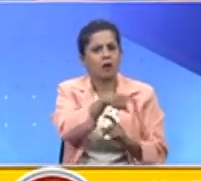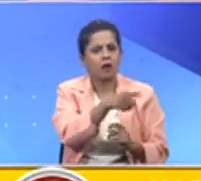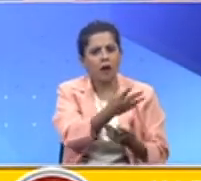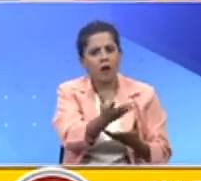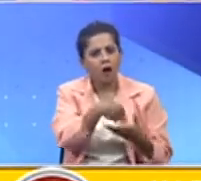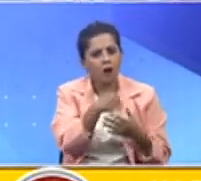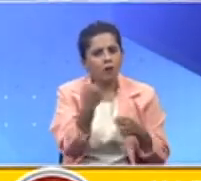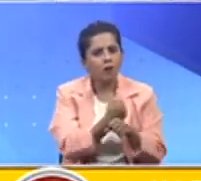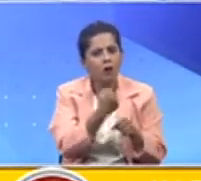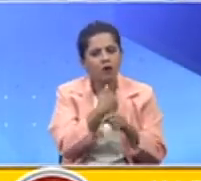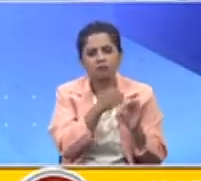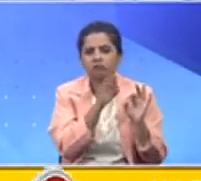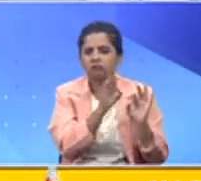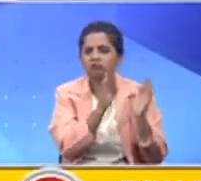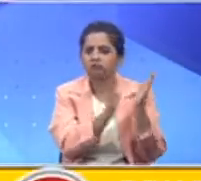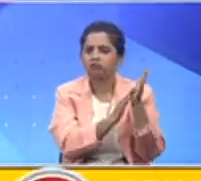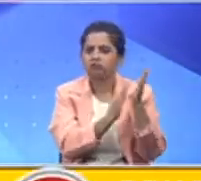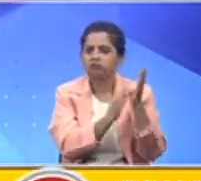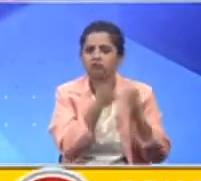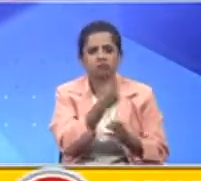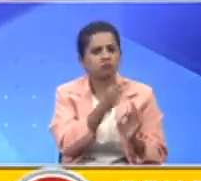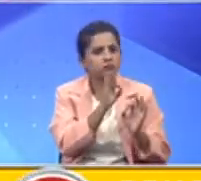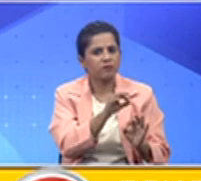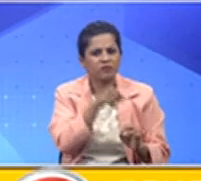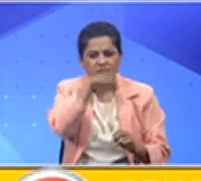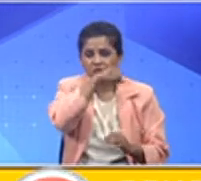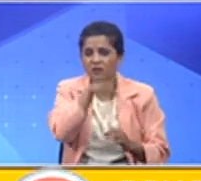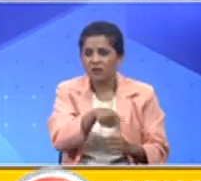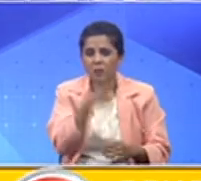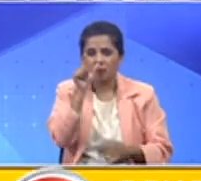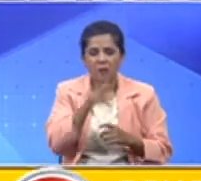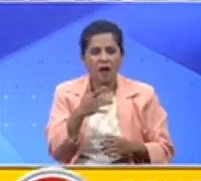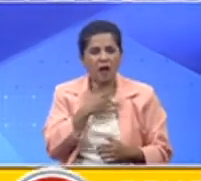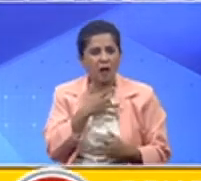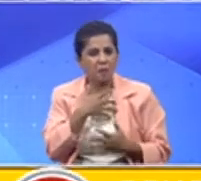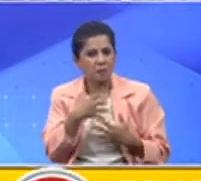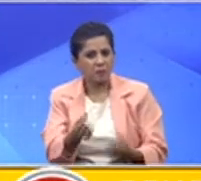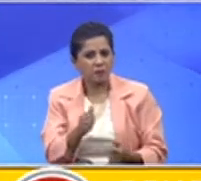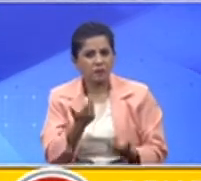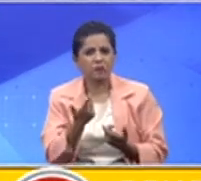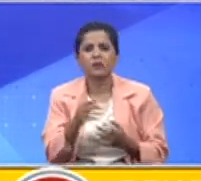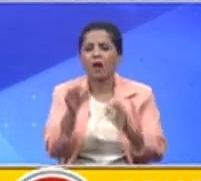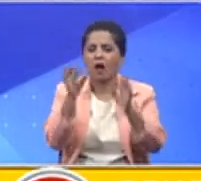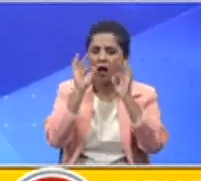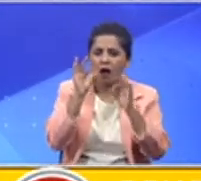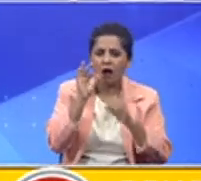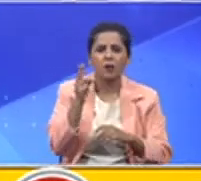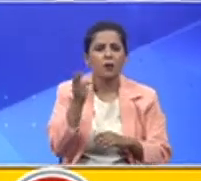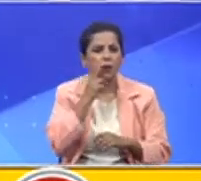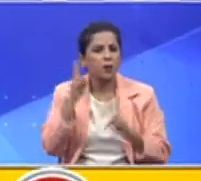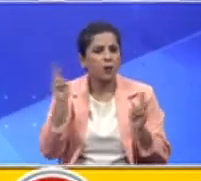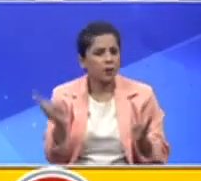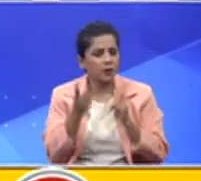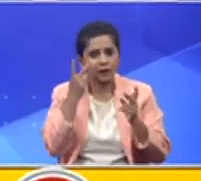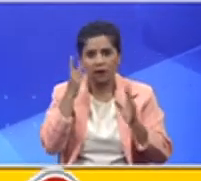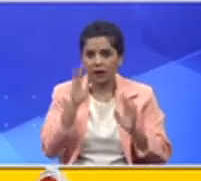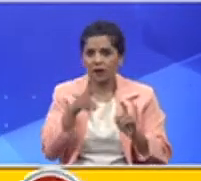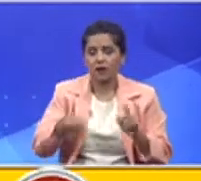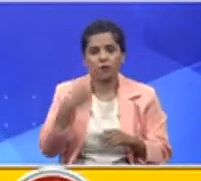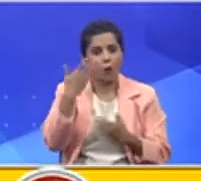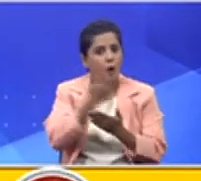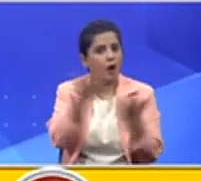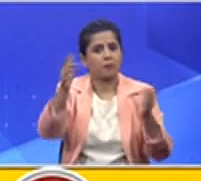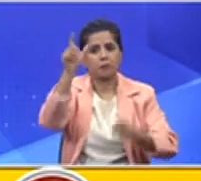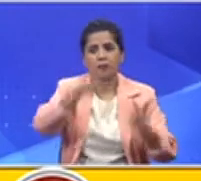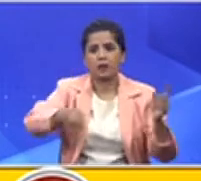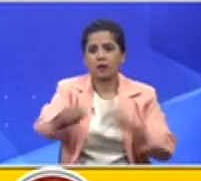योगदान दे रहे हैं नशे की लत नशिर परिवार बलकि पूरे समाज के लिए